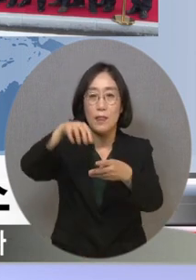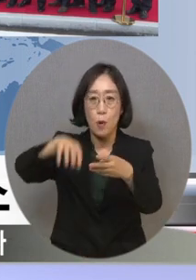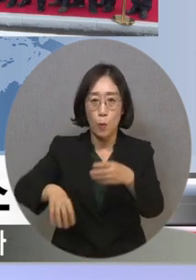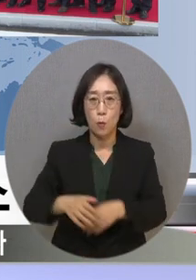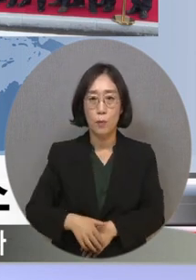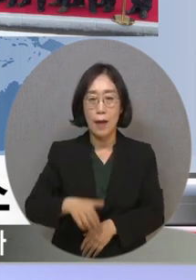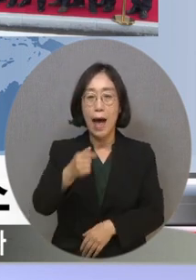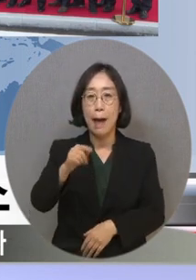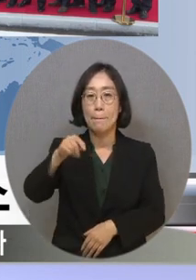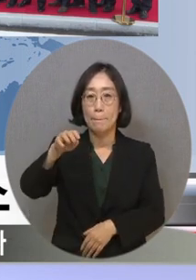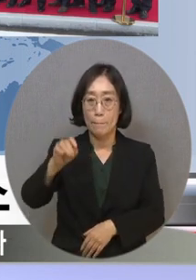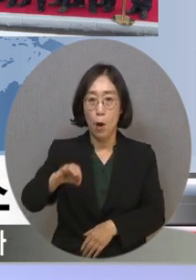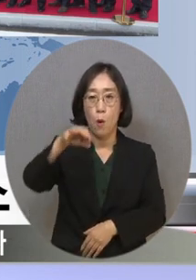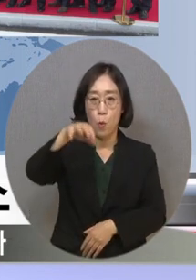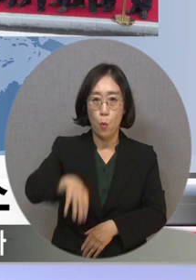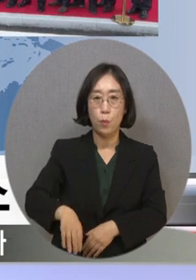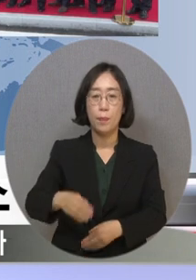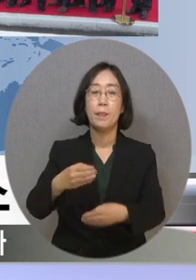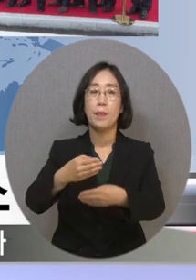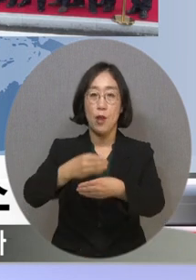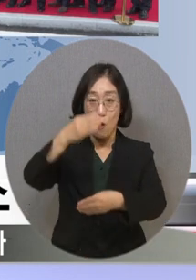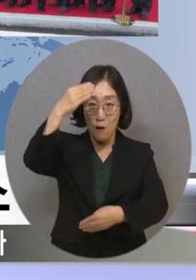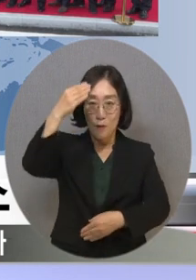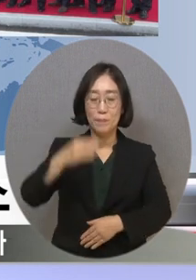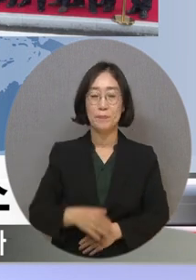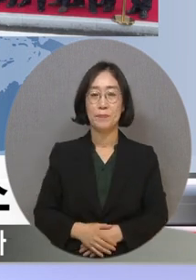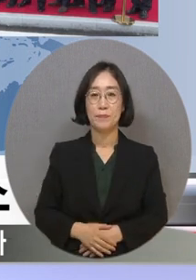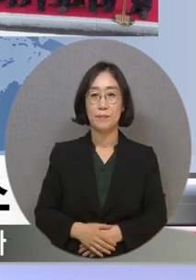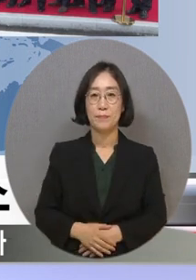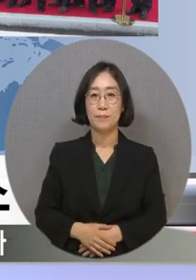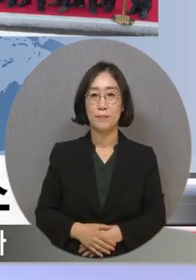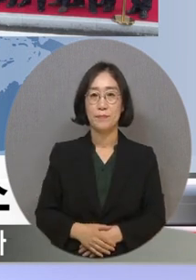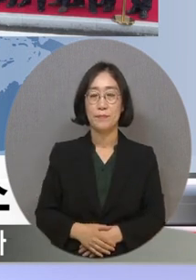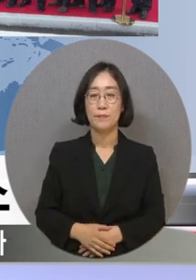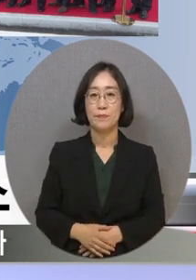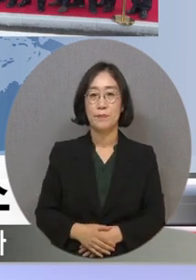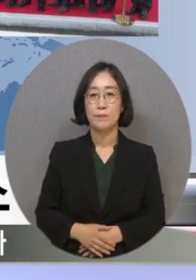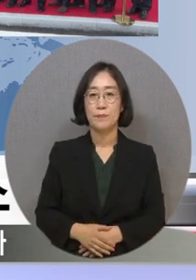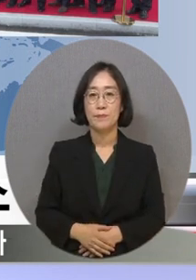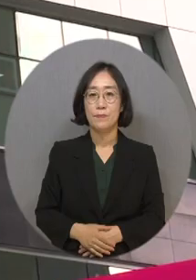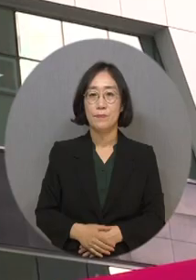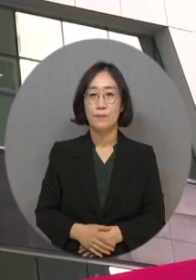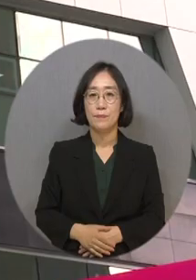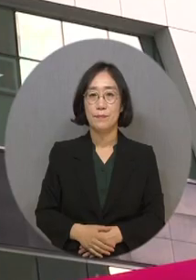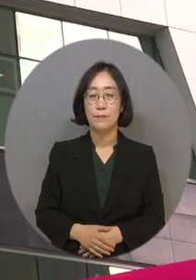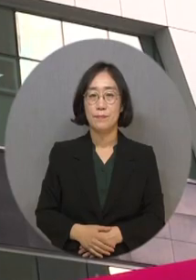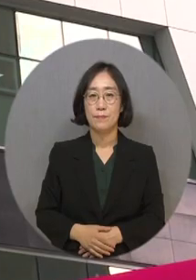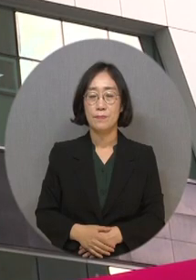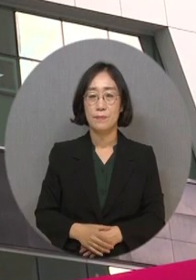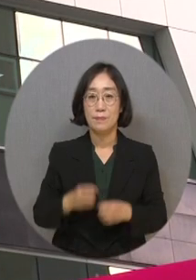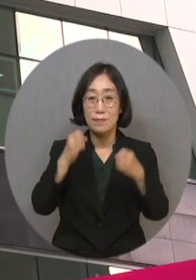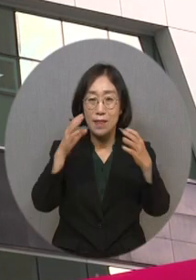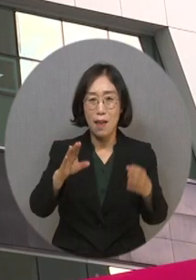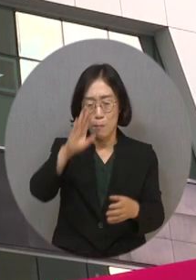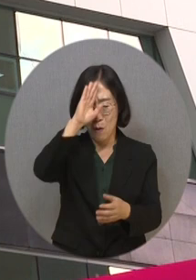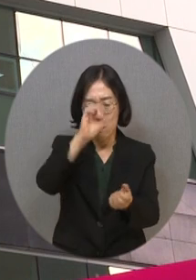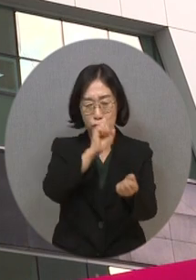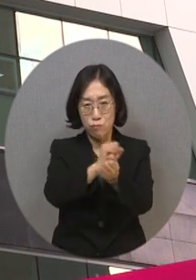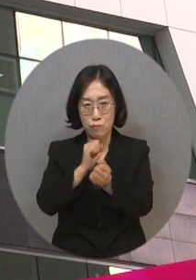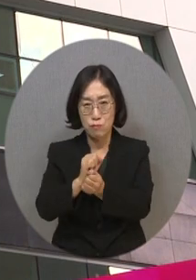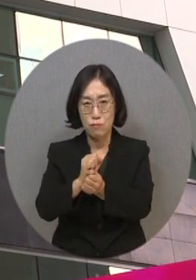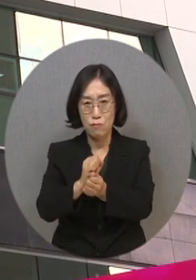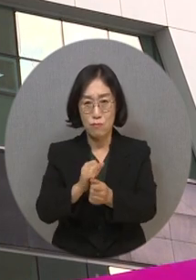한평 군의 문을 열었습니다 황영재 기자가 전해드립니다 신종 감염병의 확산을